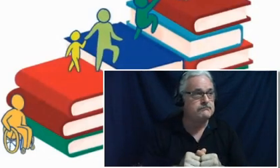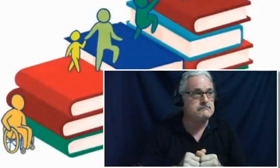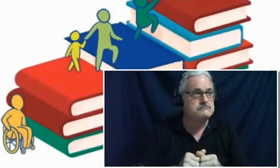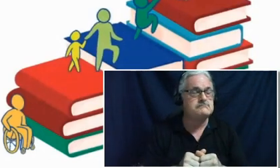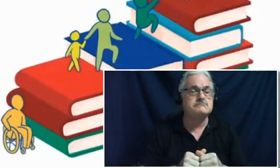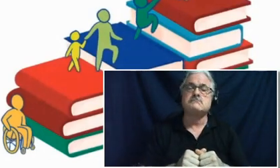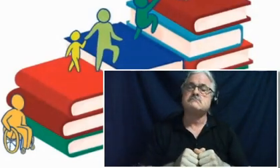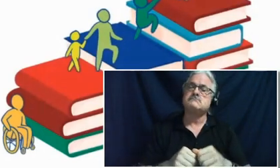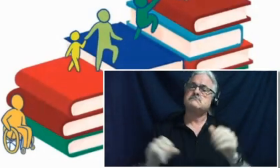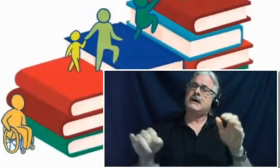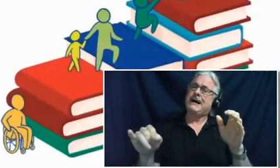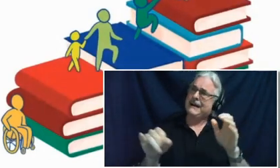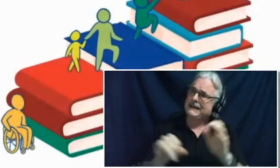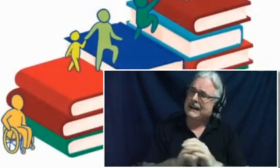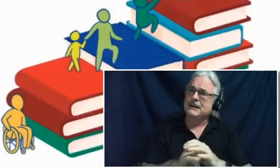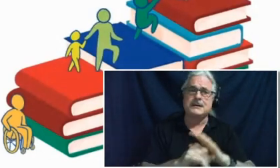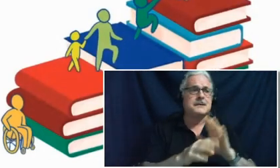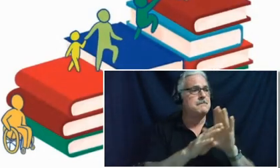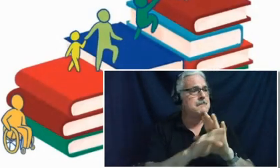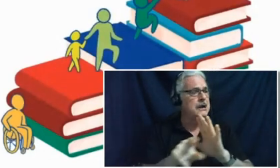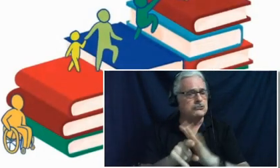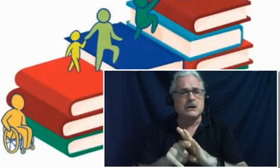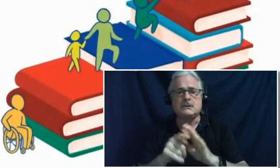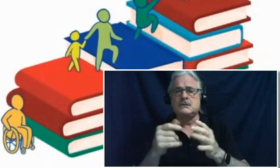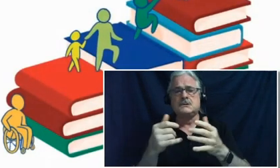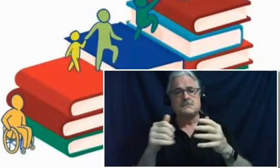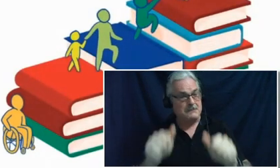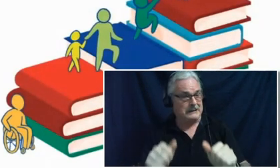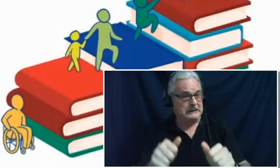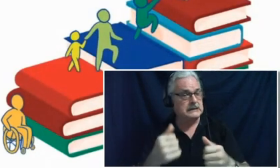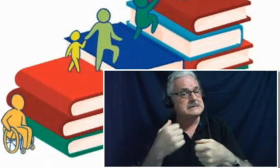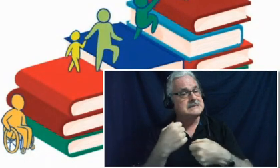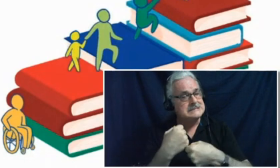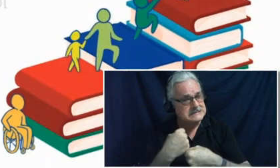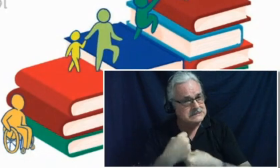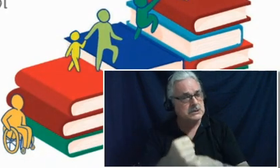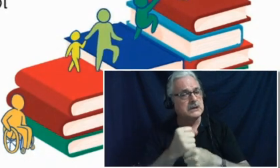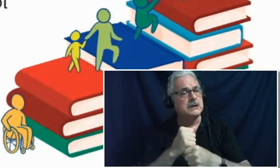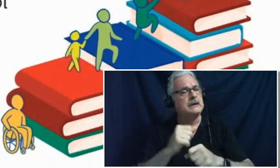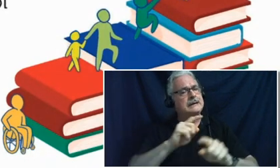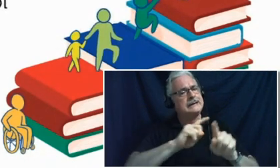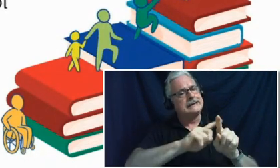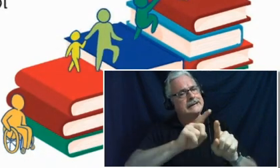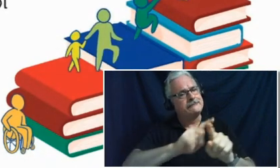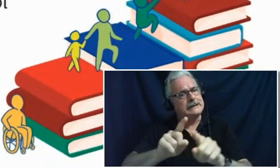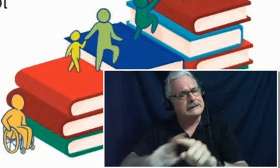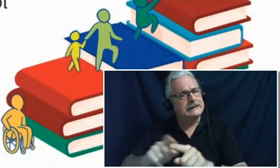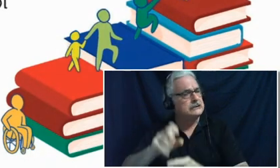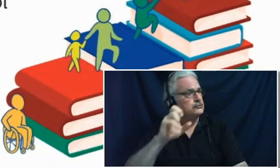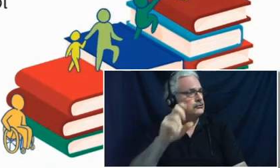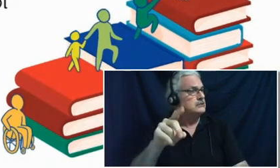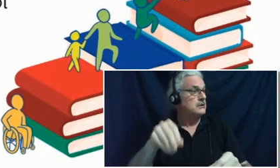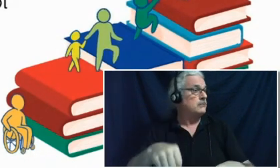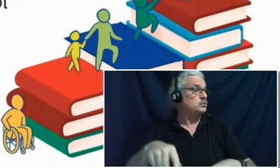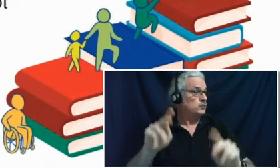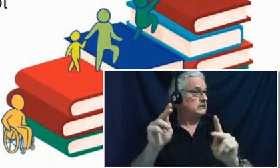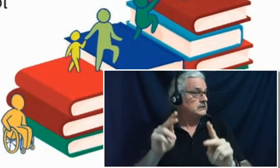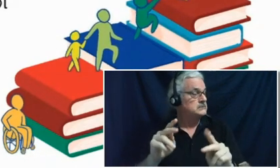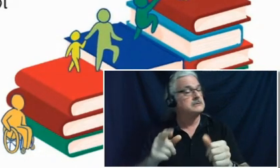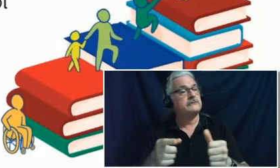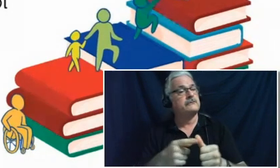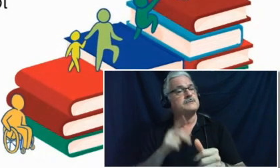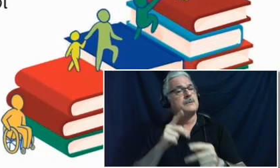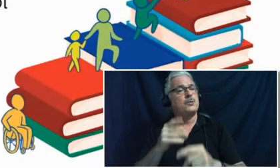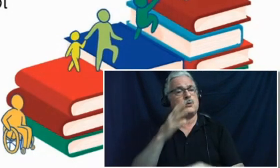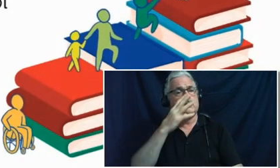les antécédents, le contexte, les capacités continuent de dicter les possibilités d'éducation. Cela comprend deux éléments. Premièrement, ceux qui sont